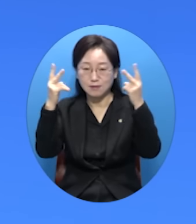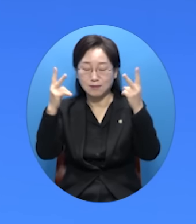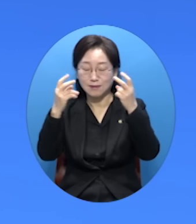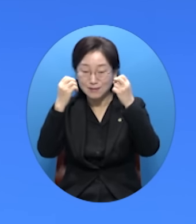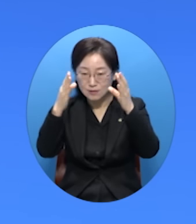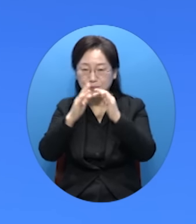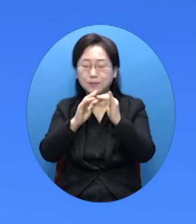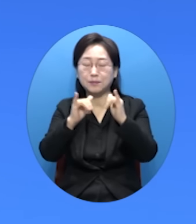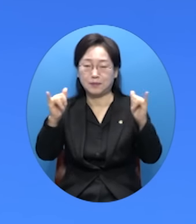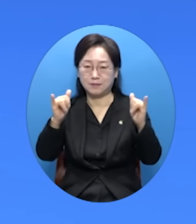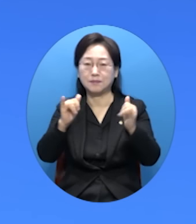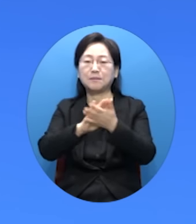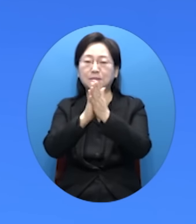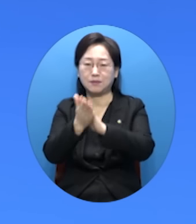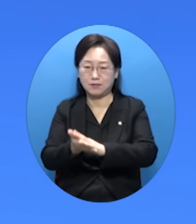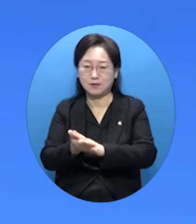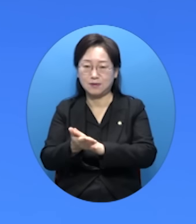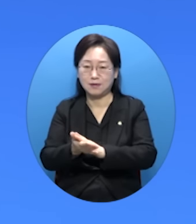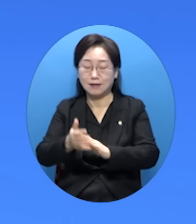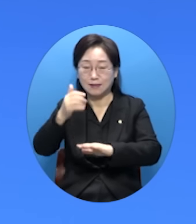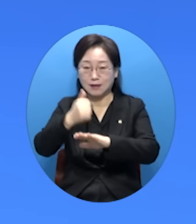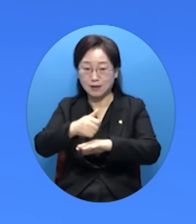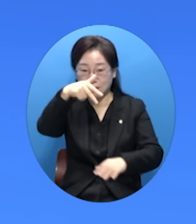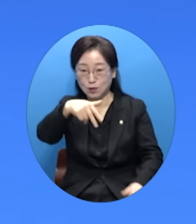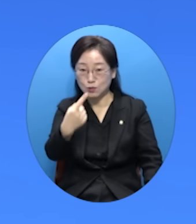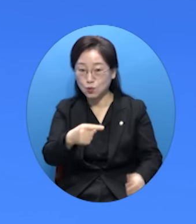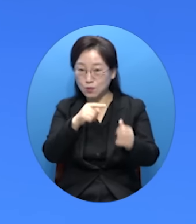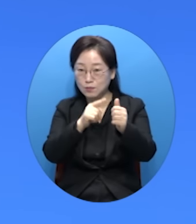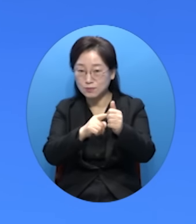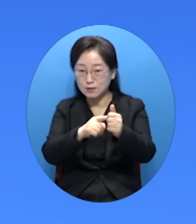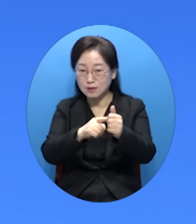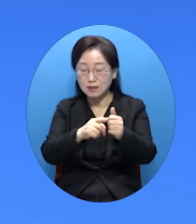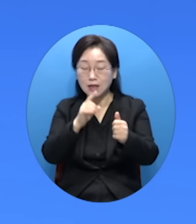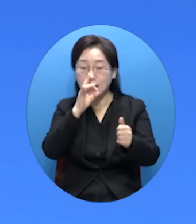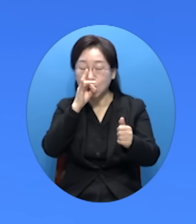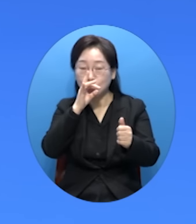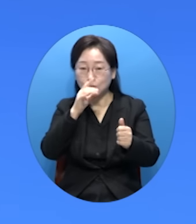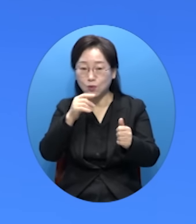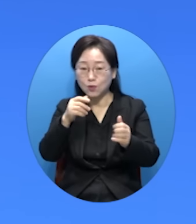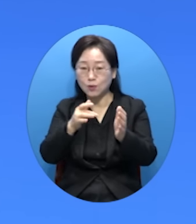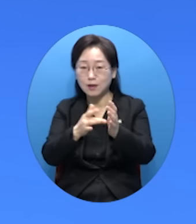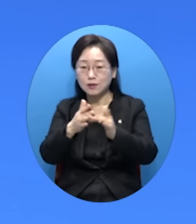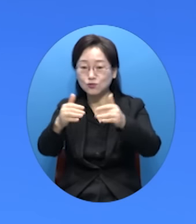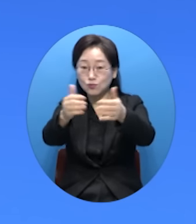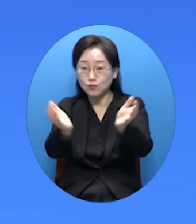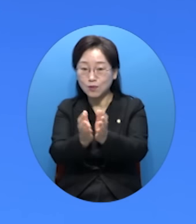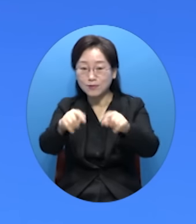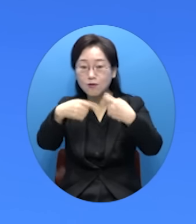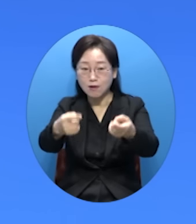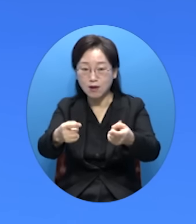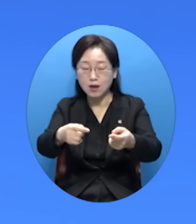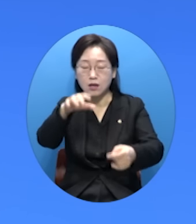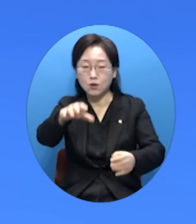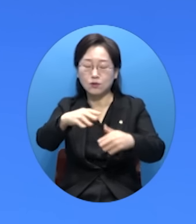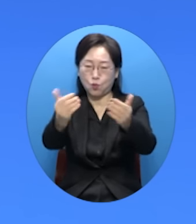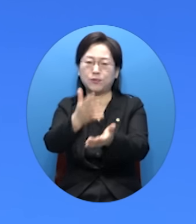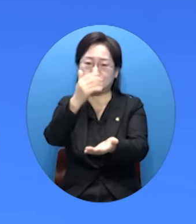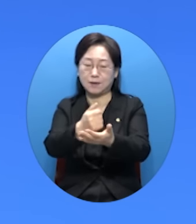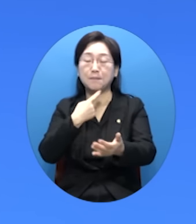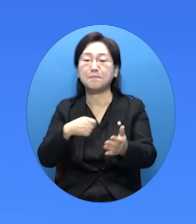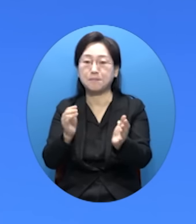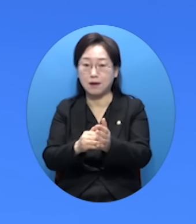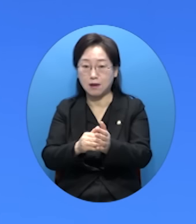되어서 나중에 조병 목사님이 강원도 예수원에 들어가서 예수원 갈전 분원의 원장이 되시는데 그때는 완전히